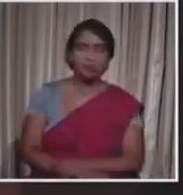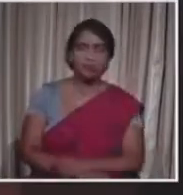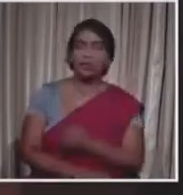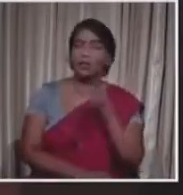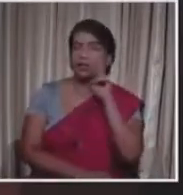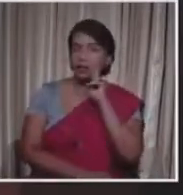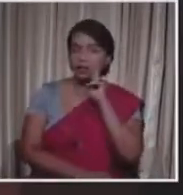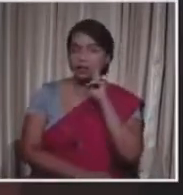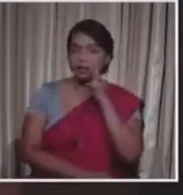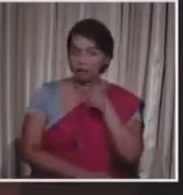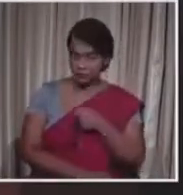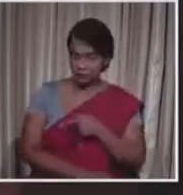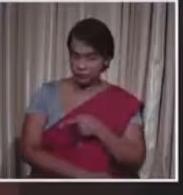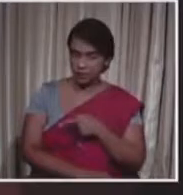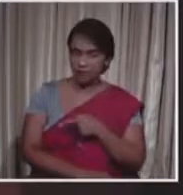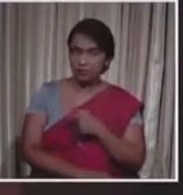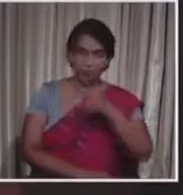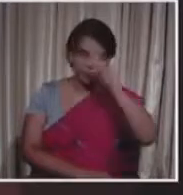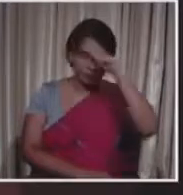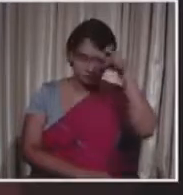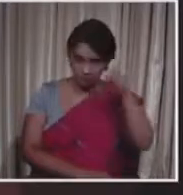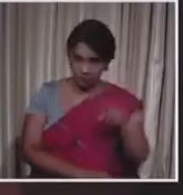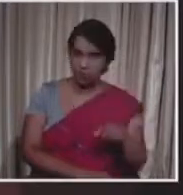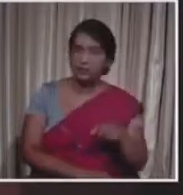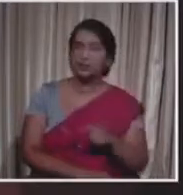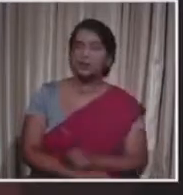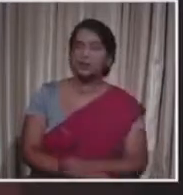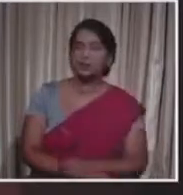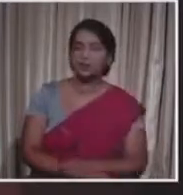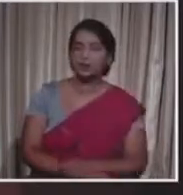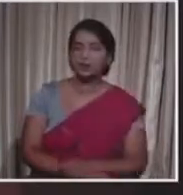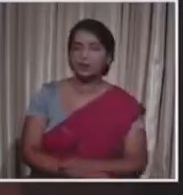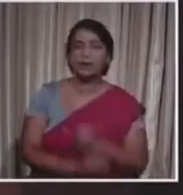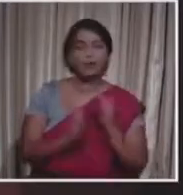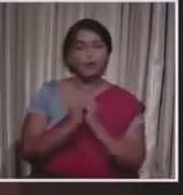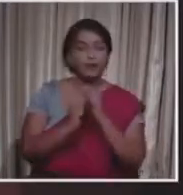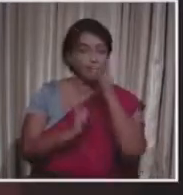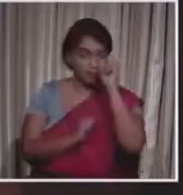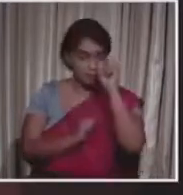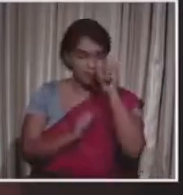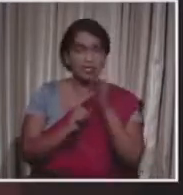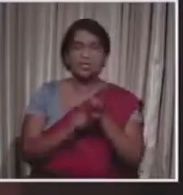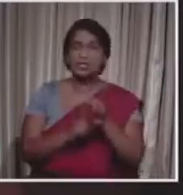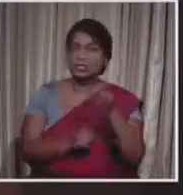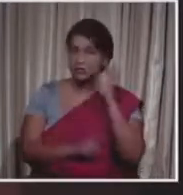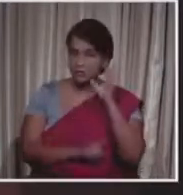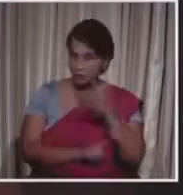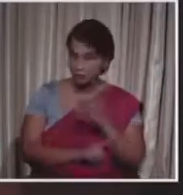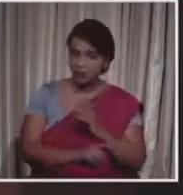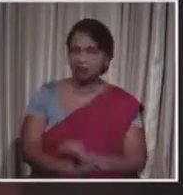రణిల్ విక్రమసింహ మతితుమాట వెడ బలపు జనాధిపతితుమాట